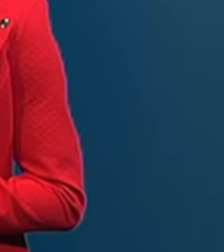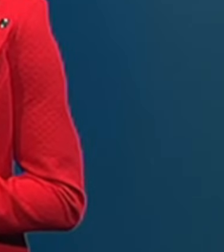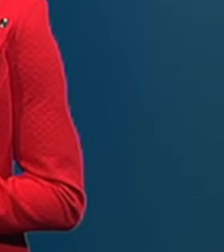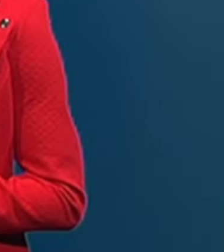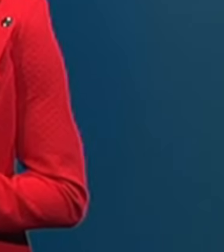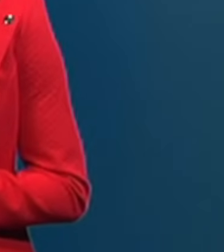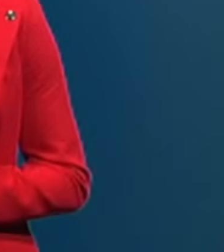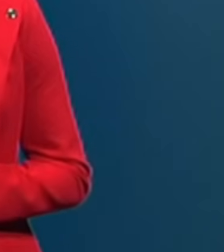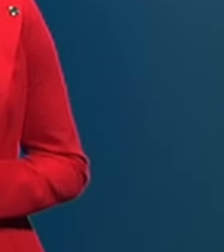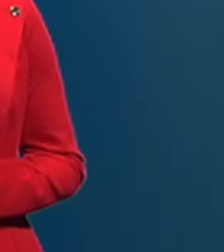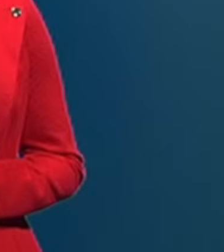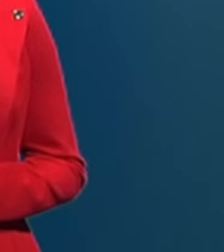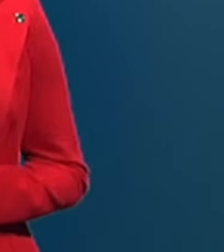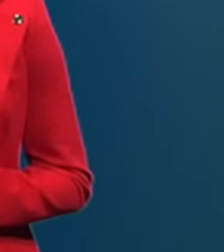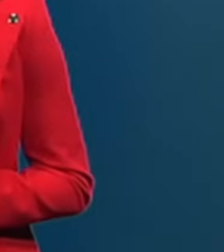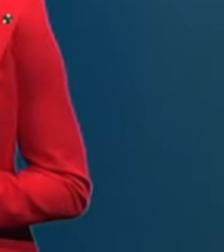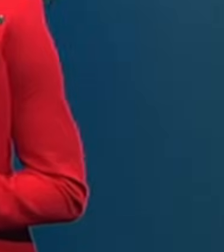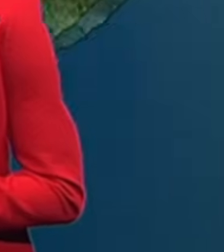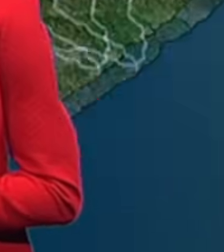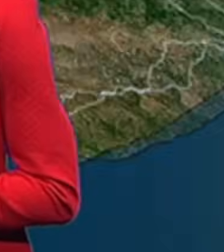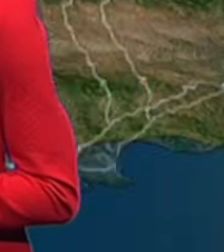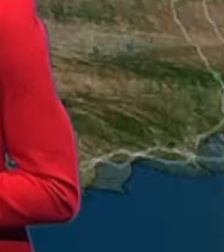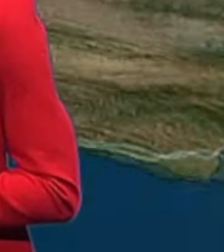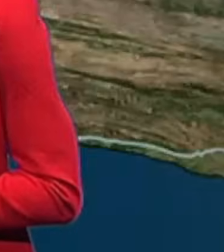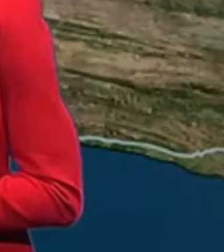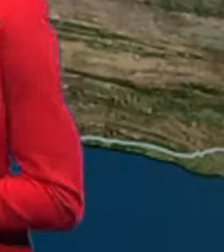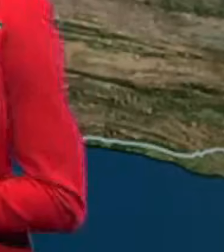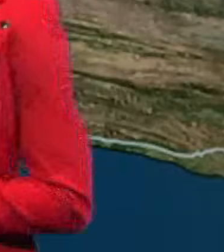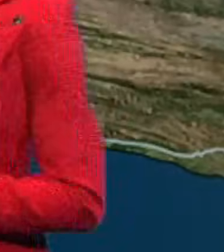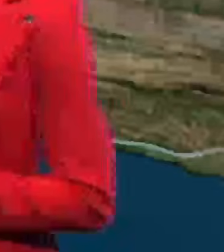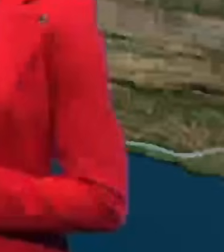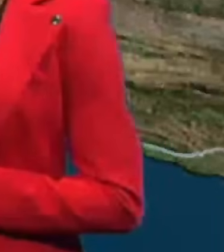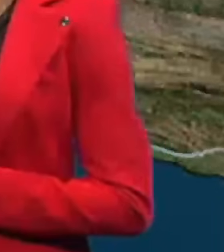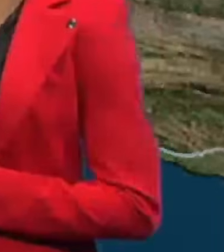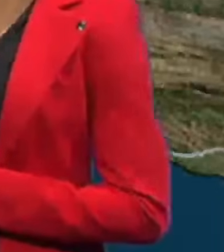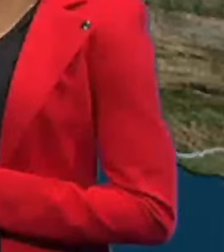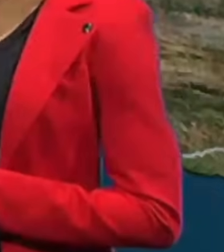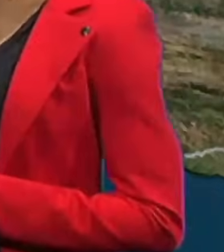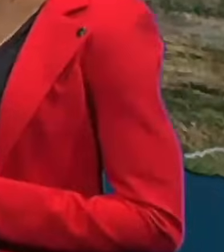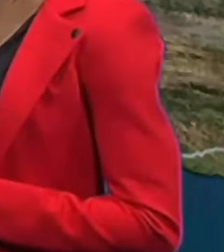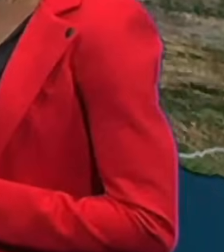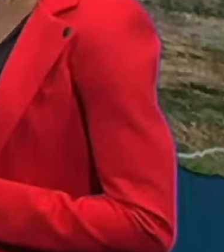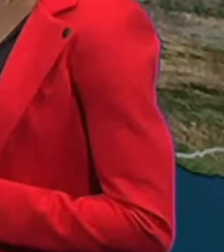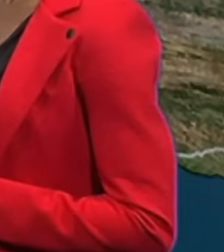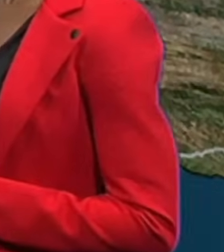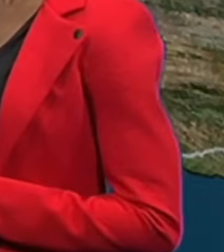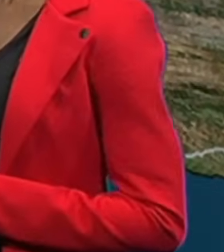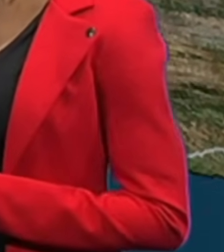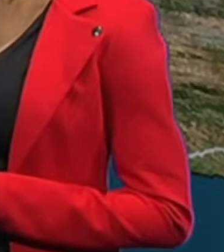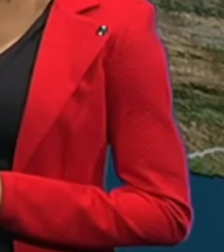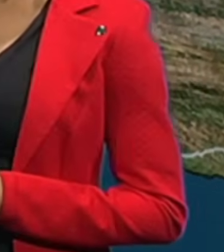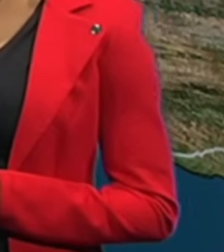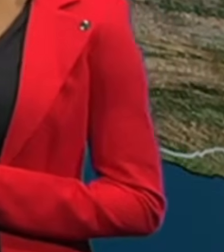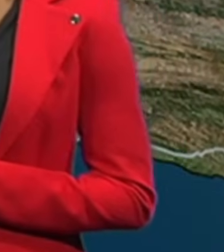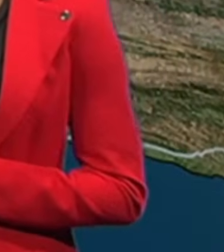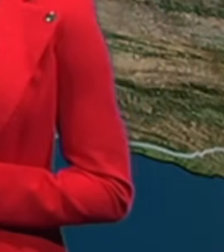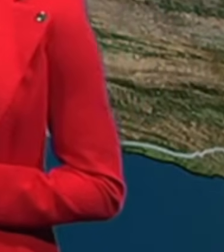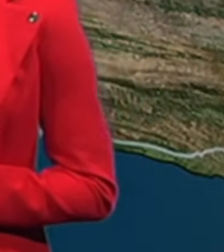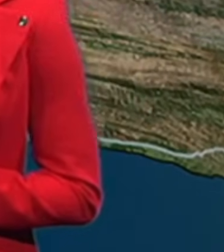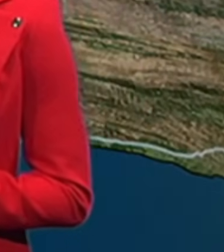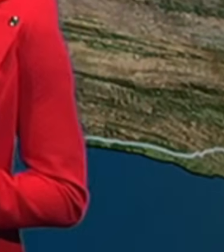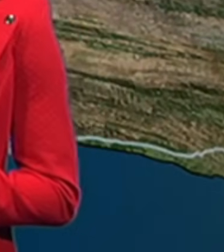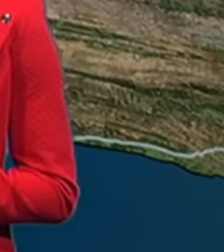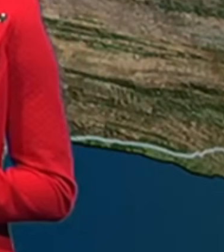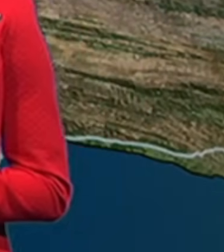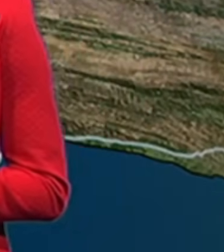le 26 lebela province ya Western Cape mo provinceng go tlana le gone go nna le tlhabo ya letsatsi Riversdale ke digata